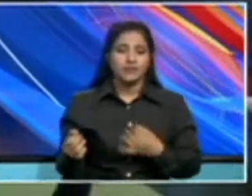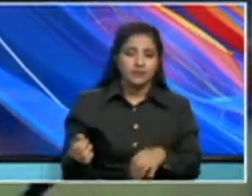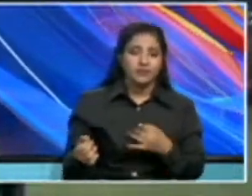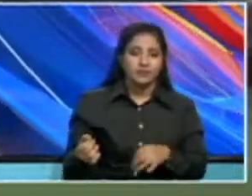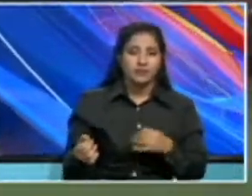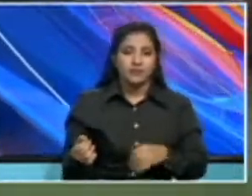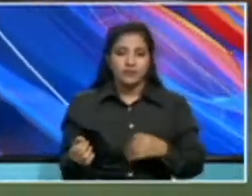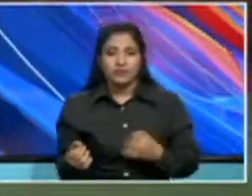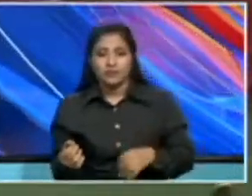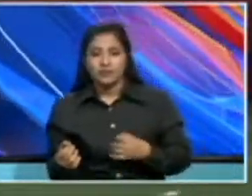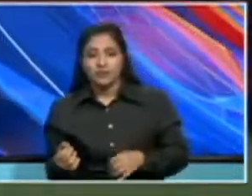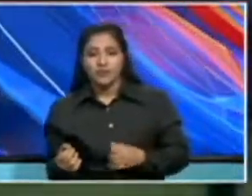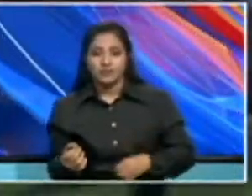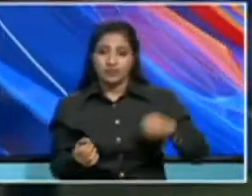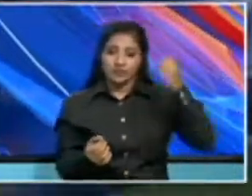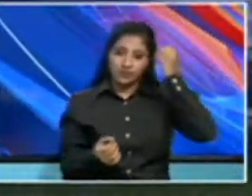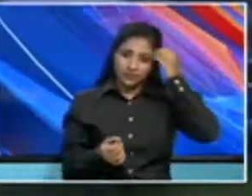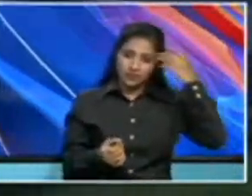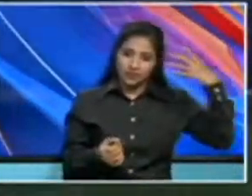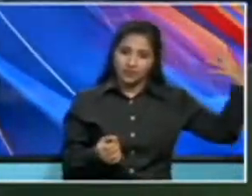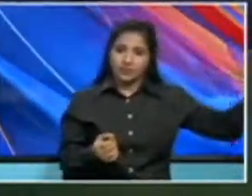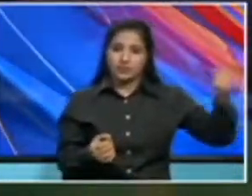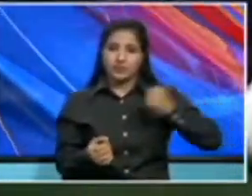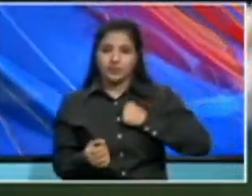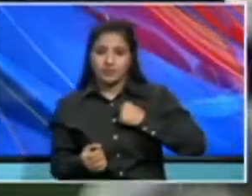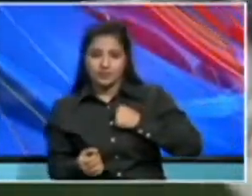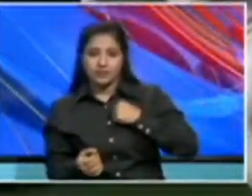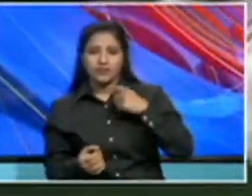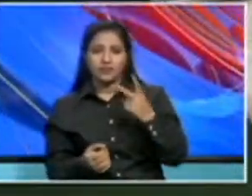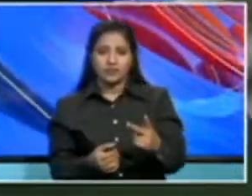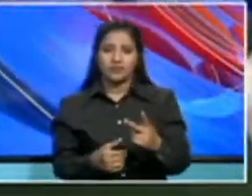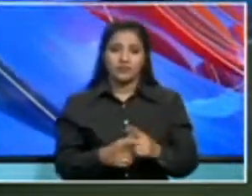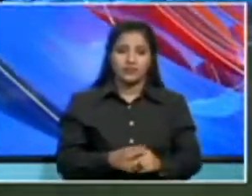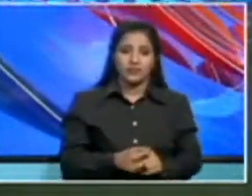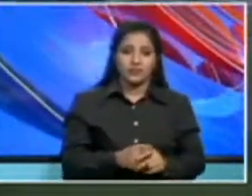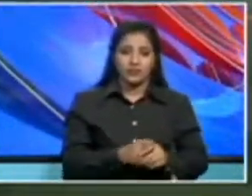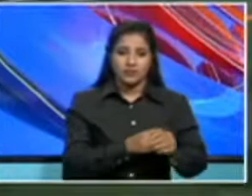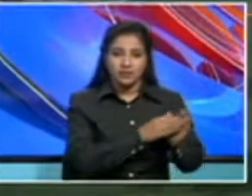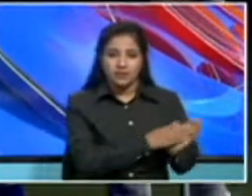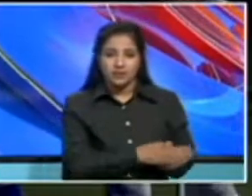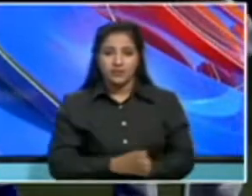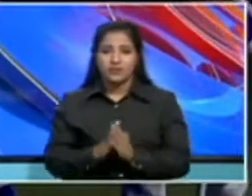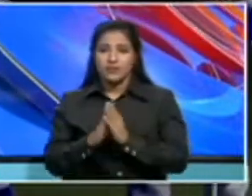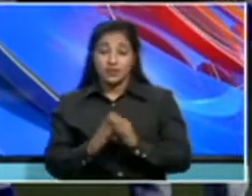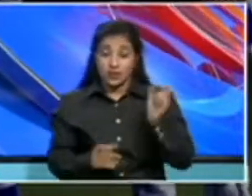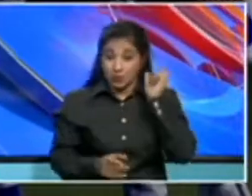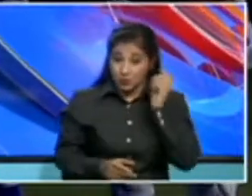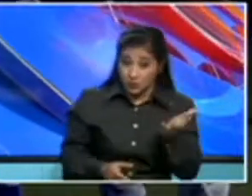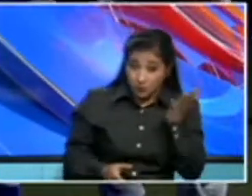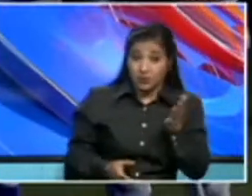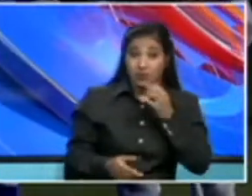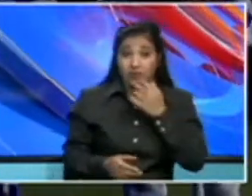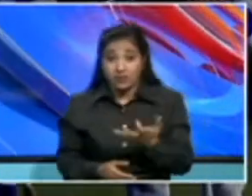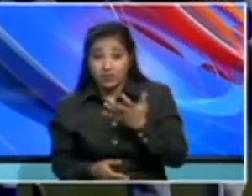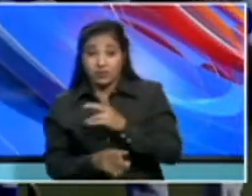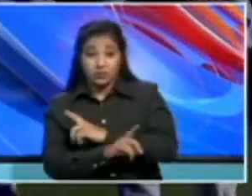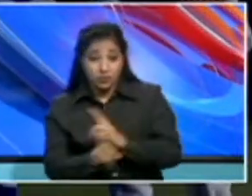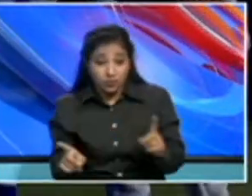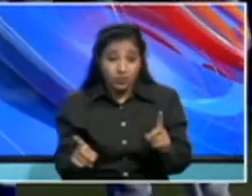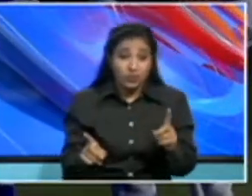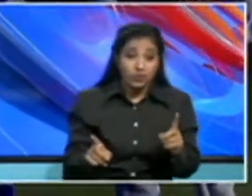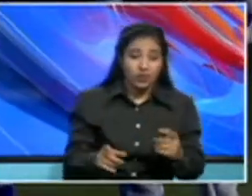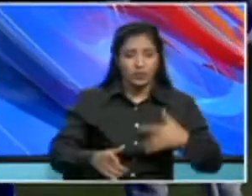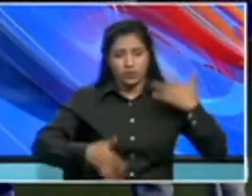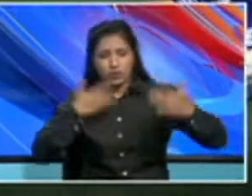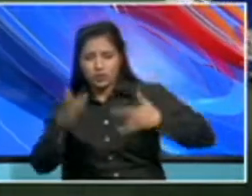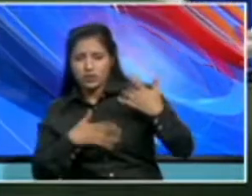So in order to win we must play, and to play we must get on the field first. ना सोना ना चांदी ना पीतल से, खेल तो बनता है